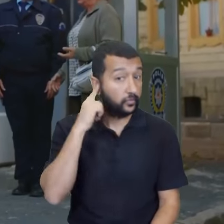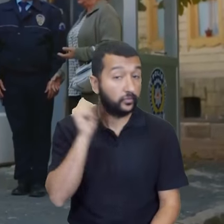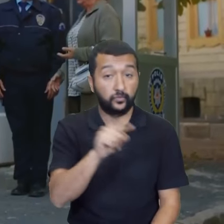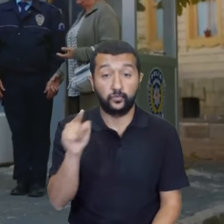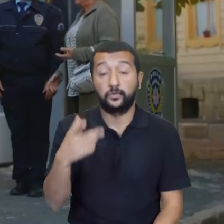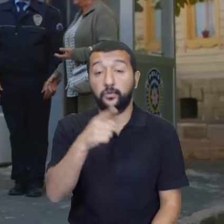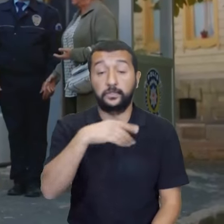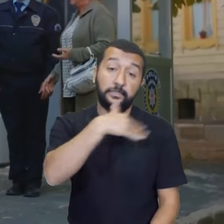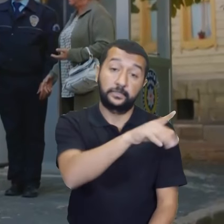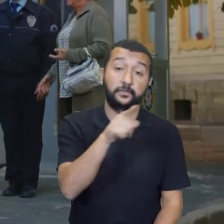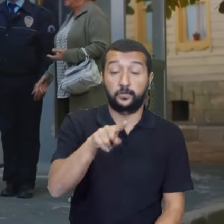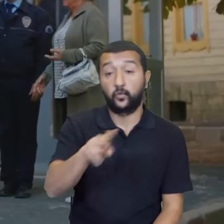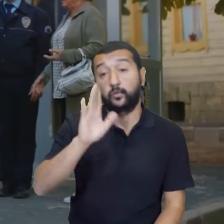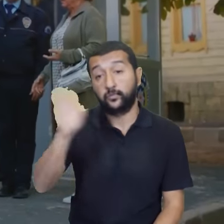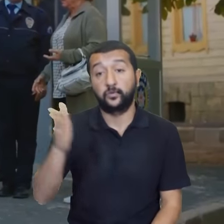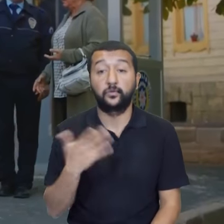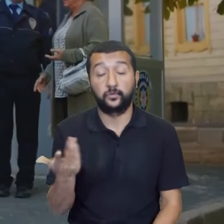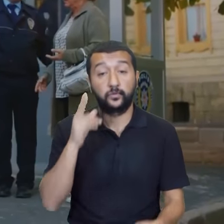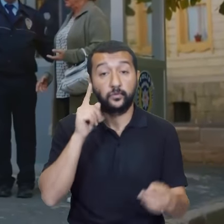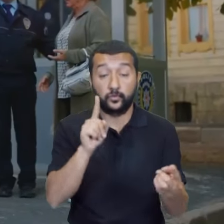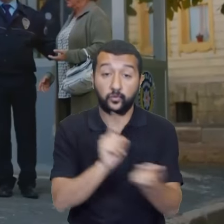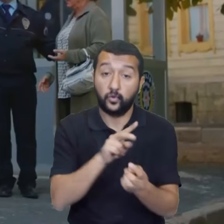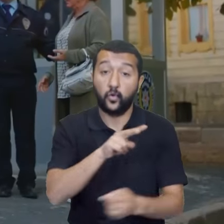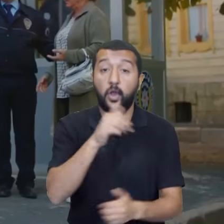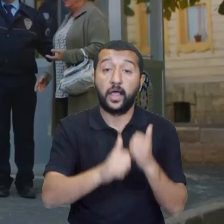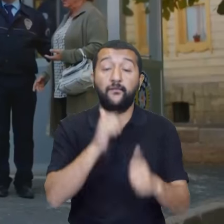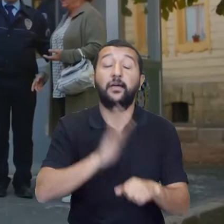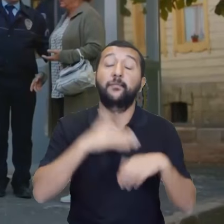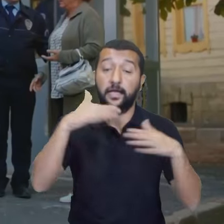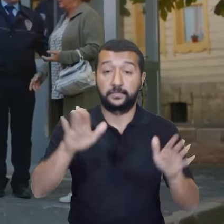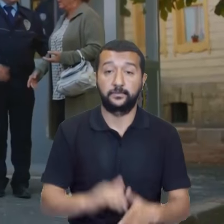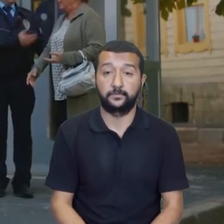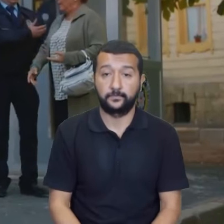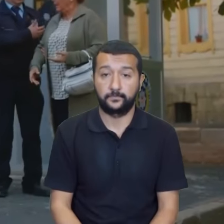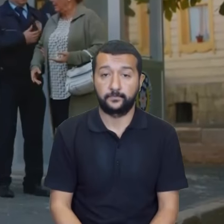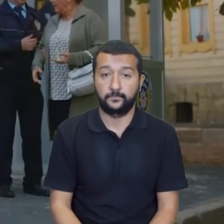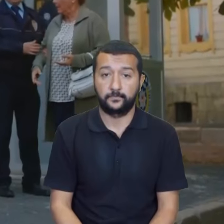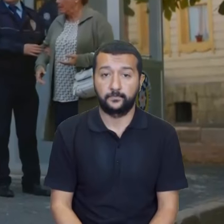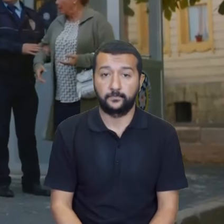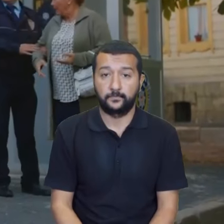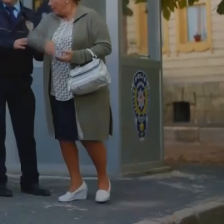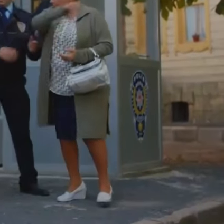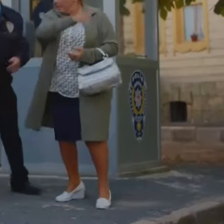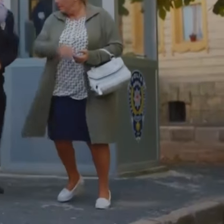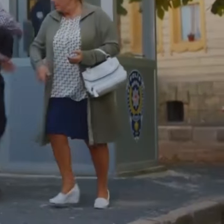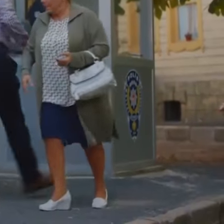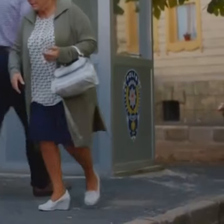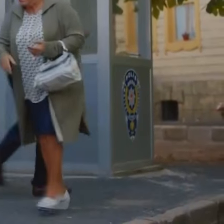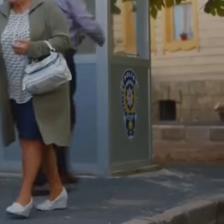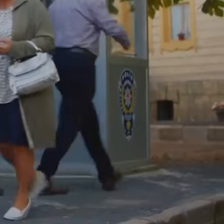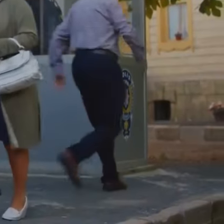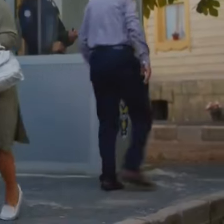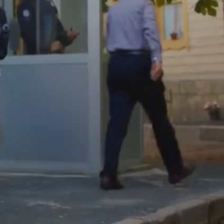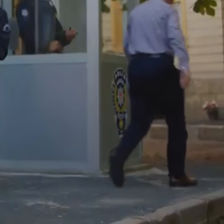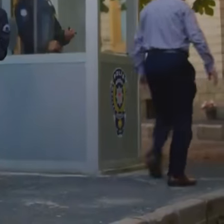Duydunuz. Hadi bakalım Münir, sen o taraftan, Adile sen bu taraftan yolda bir kavga edersiniz falan deme lazım. Hadi. Birbirlerinin yanından geçip